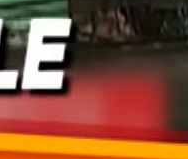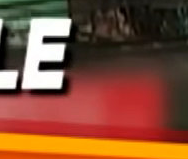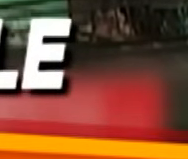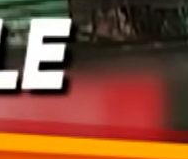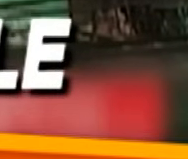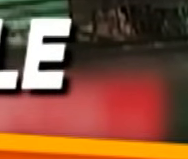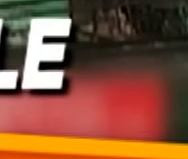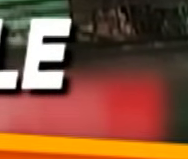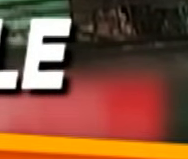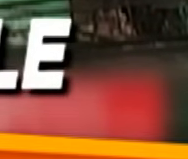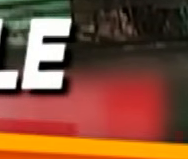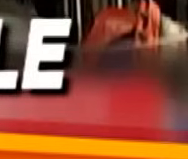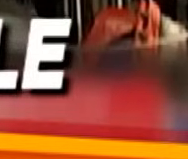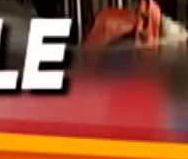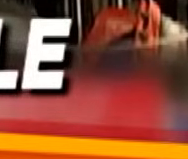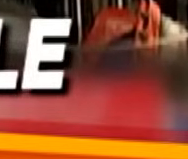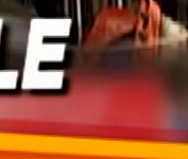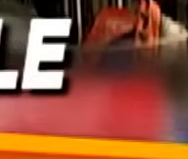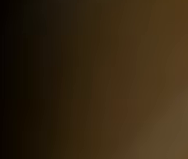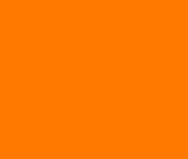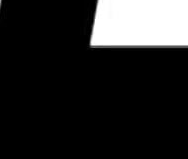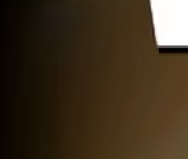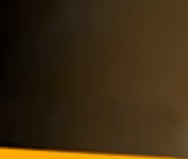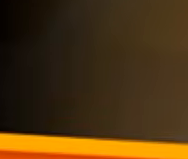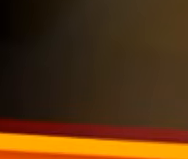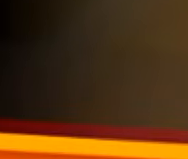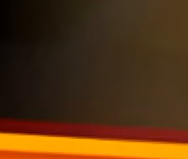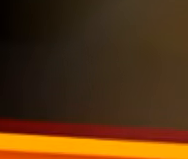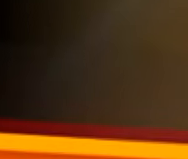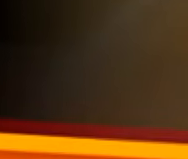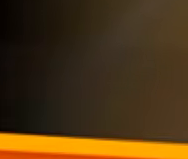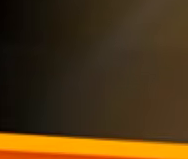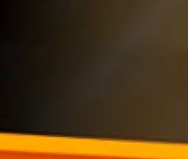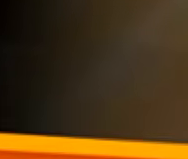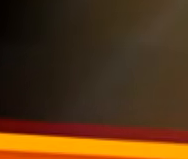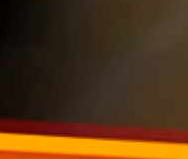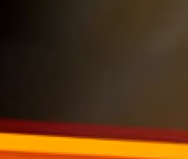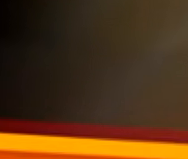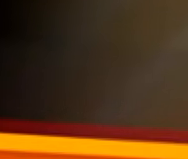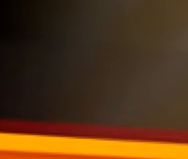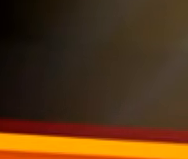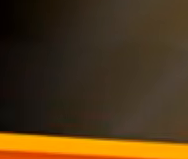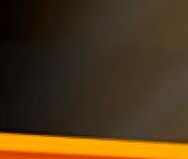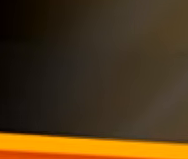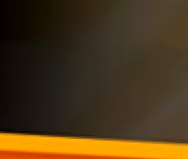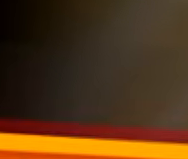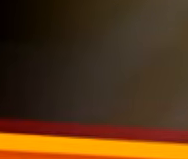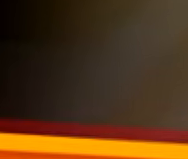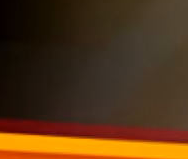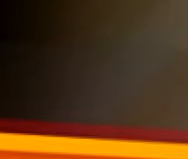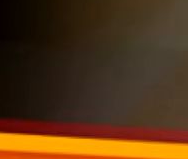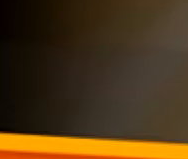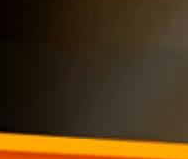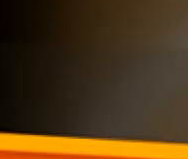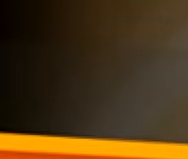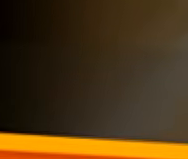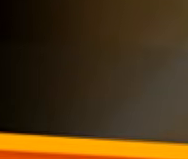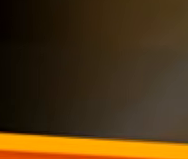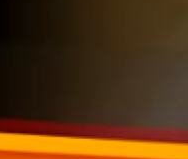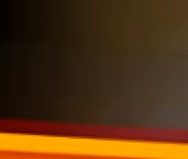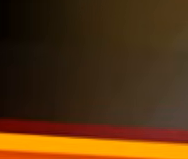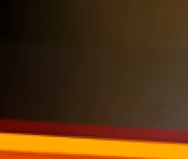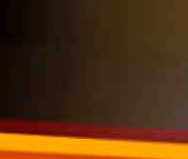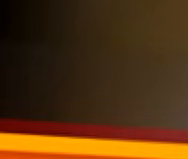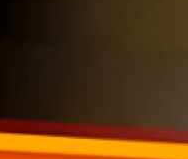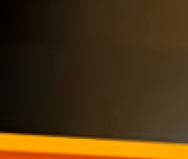bansa, bakit nga ba lumalala pa? At sa pulsa video, SUV, sinadyang banggain ang isang